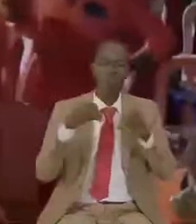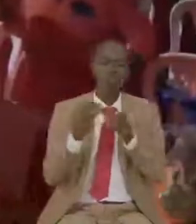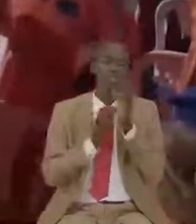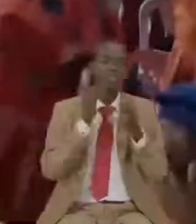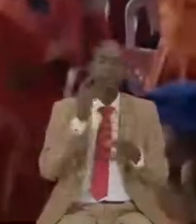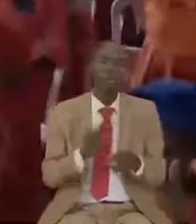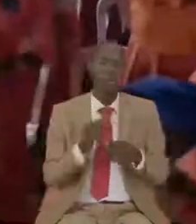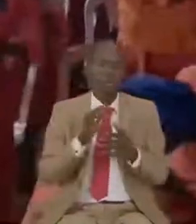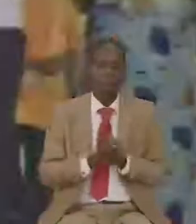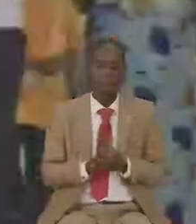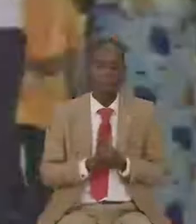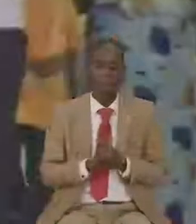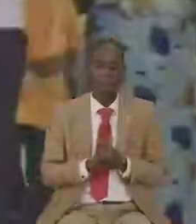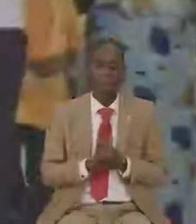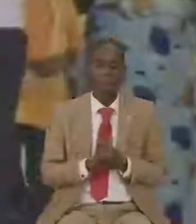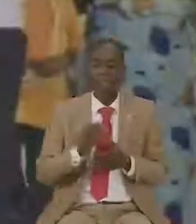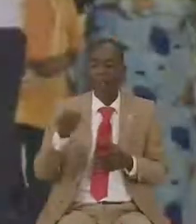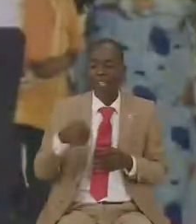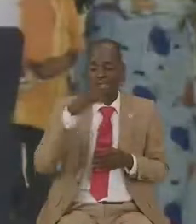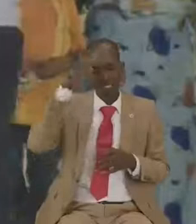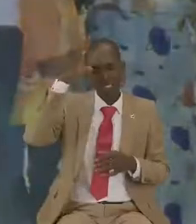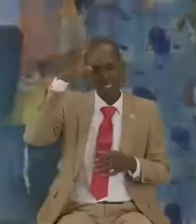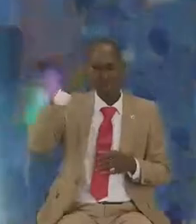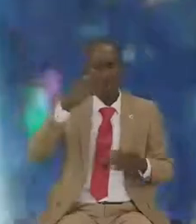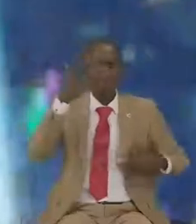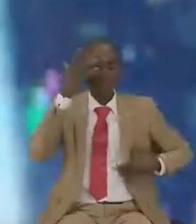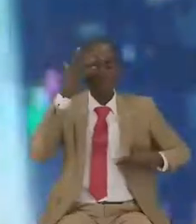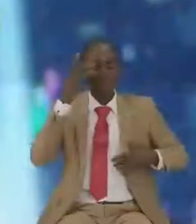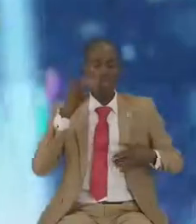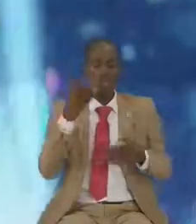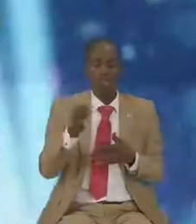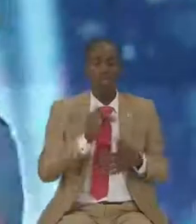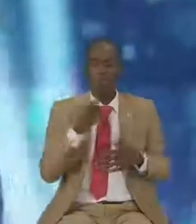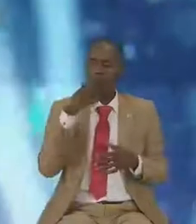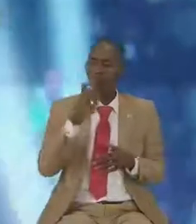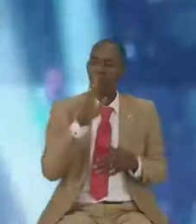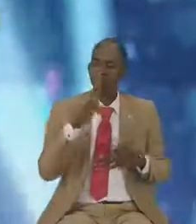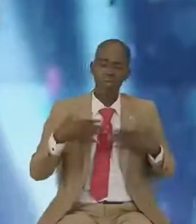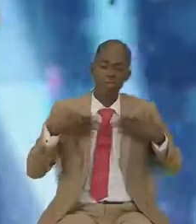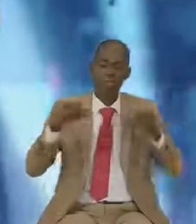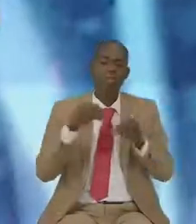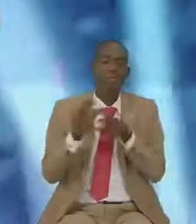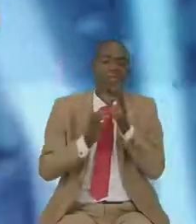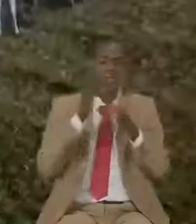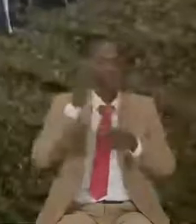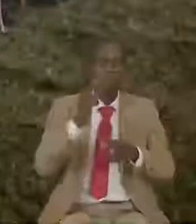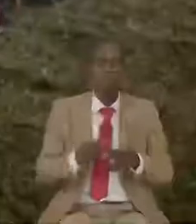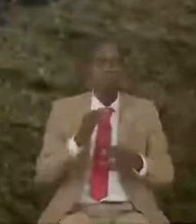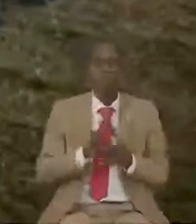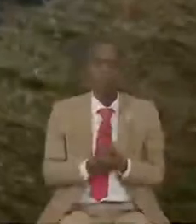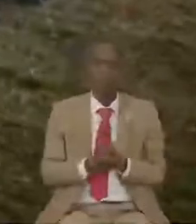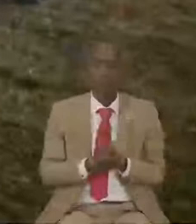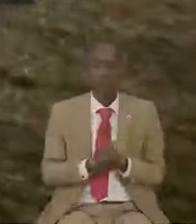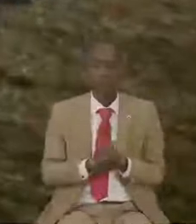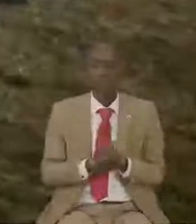Cancer, je te commande d'être guéri au nom de Jésus-Christ. Une maladie incurable, je te commande, sois